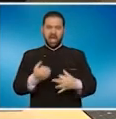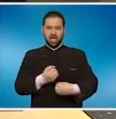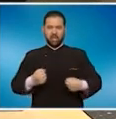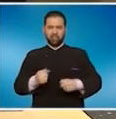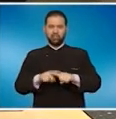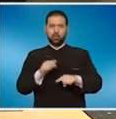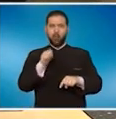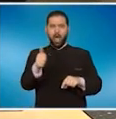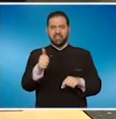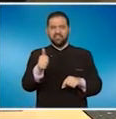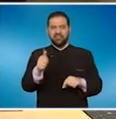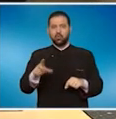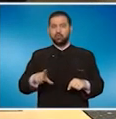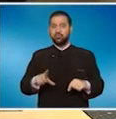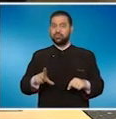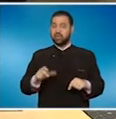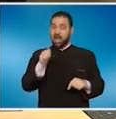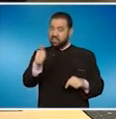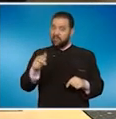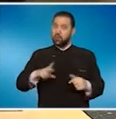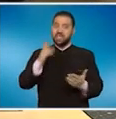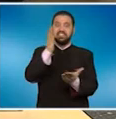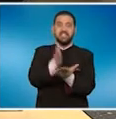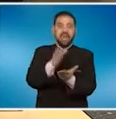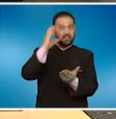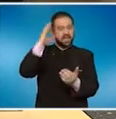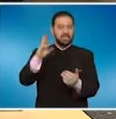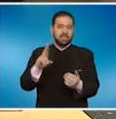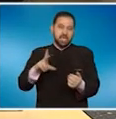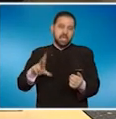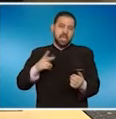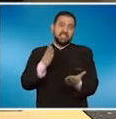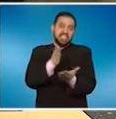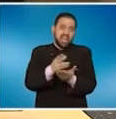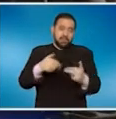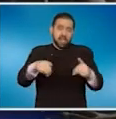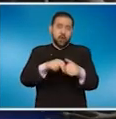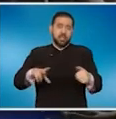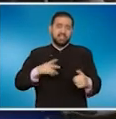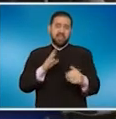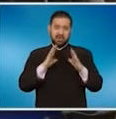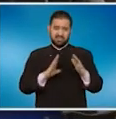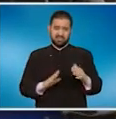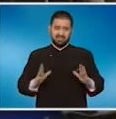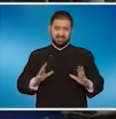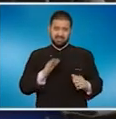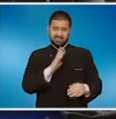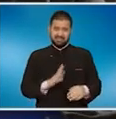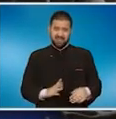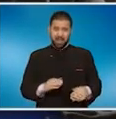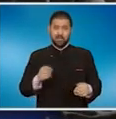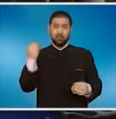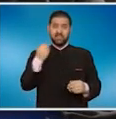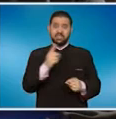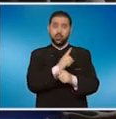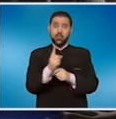încingem cu adevărul și adevărul este că este al dreptei credinței, dar așa faptul că noi suntem slabi și să ne smerim și că Dumnezeu lucrează într-un noi, nu pierdem